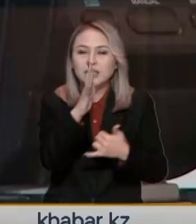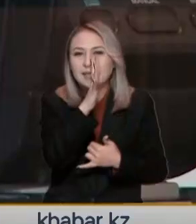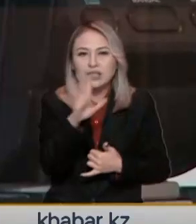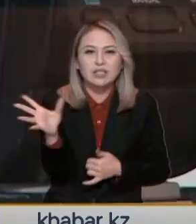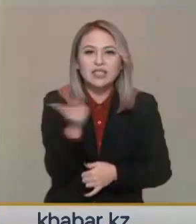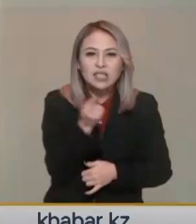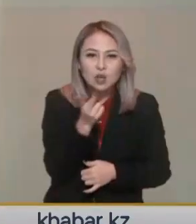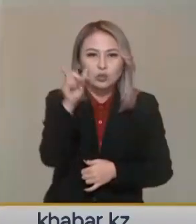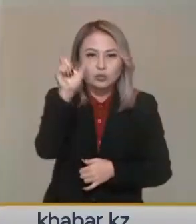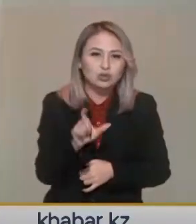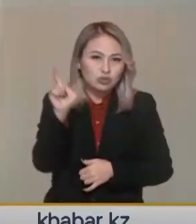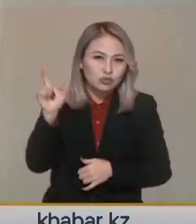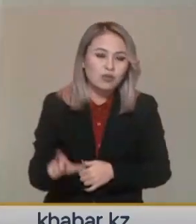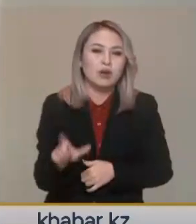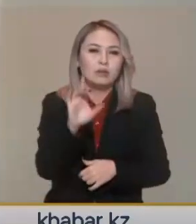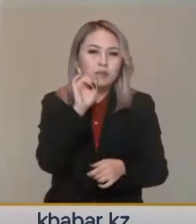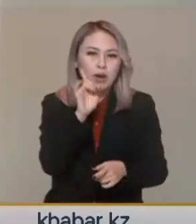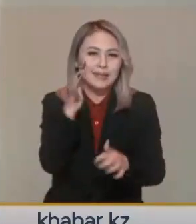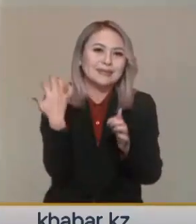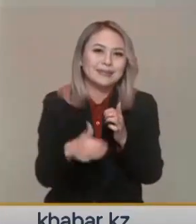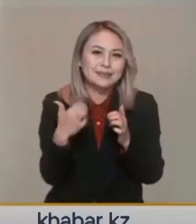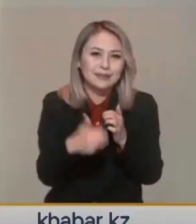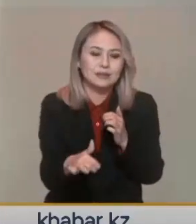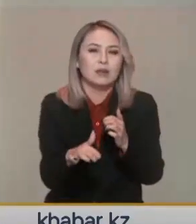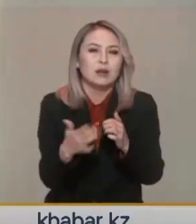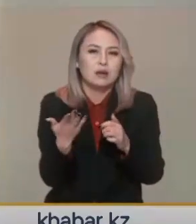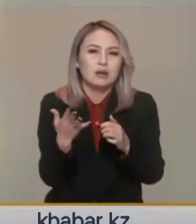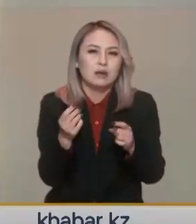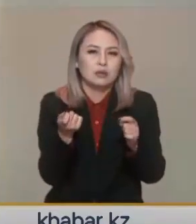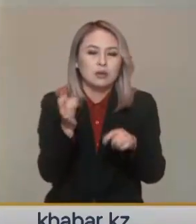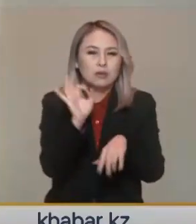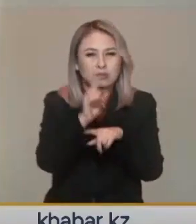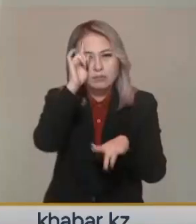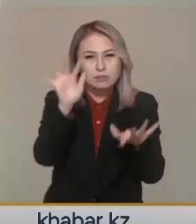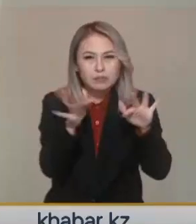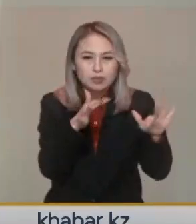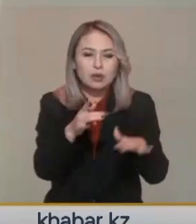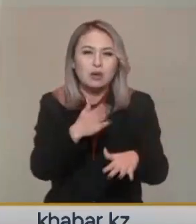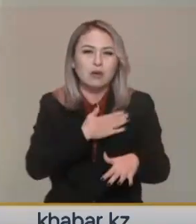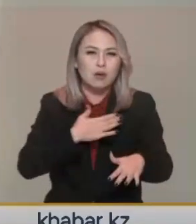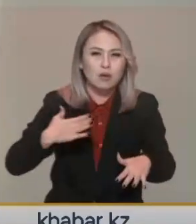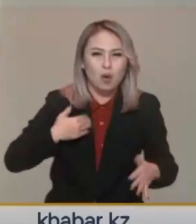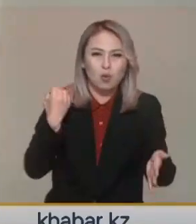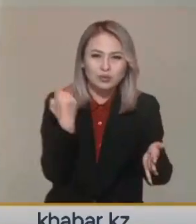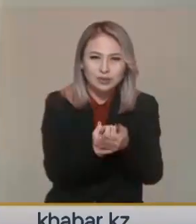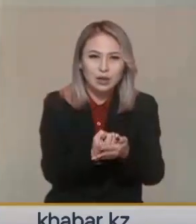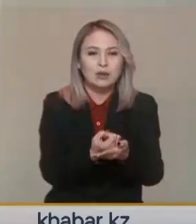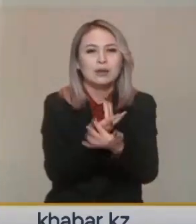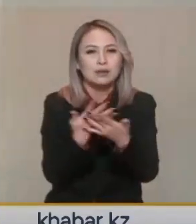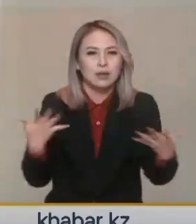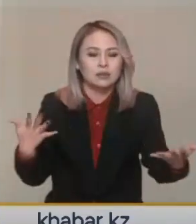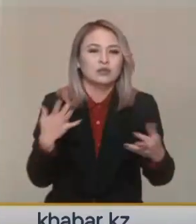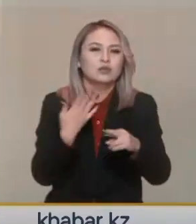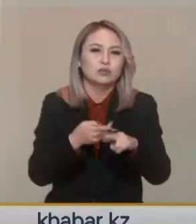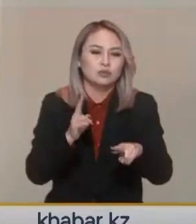жағдайларын екі науқастында құртыша комбинированный травма дейді. Бас миын шайқалу, кеуде соғылу, ішқұрылыстарын соғылу.